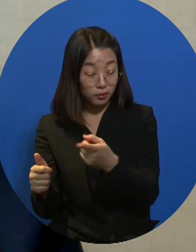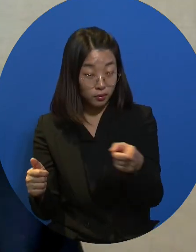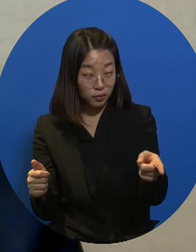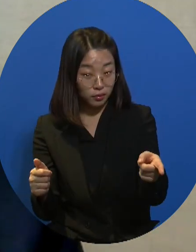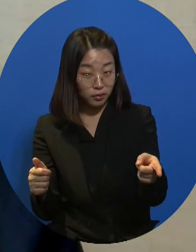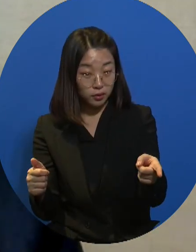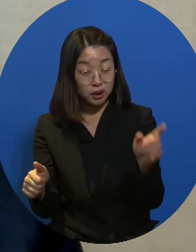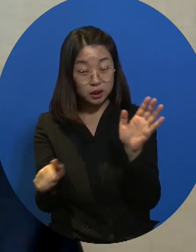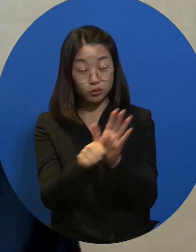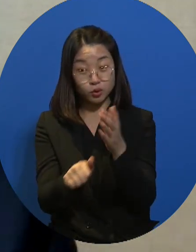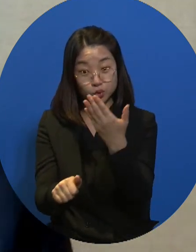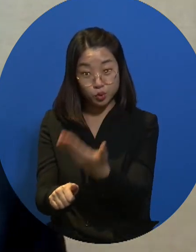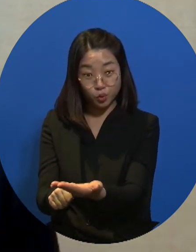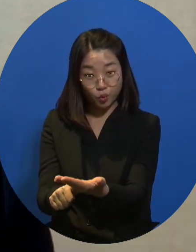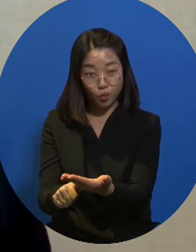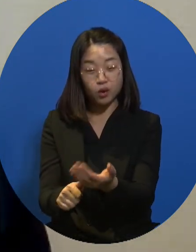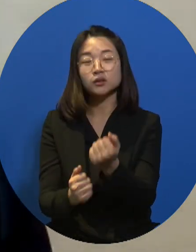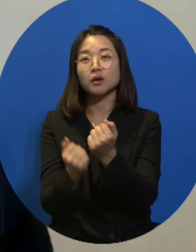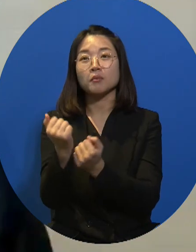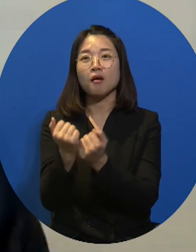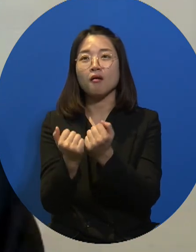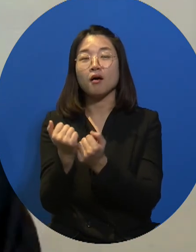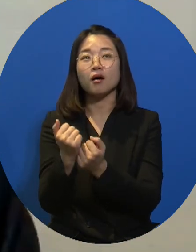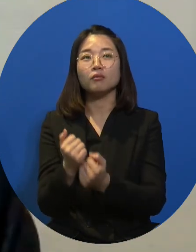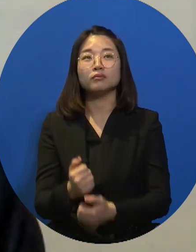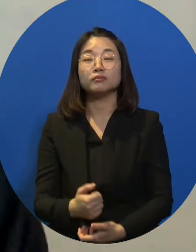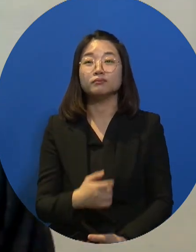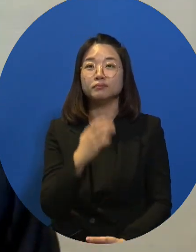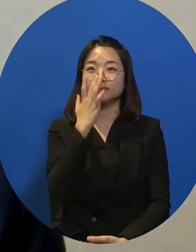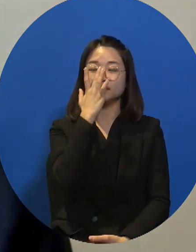지원하는 그런 방안을 설명을 할 수가 있겠지만,